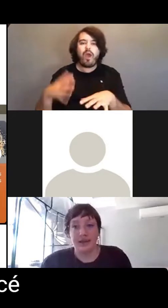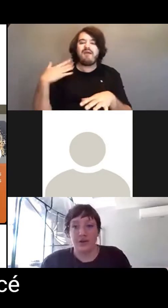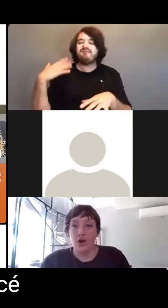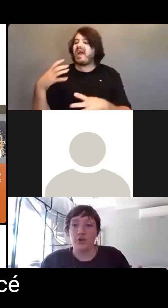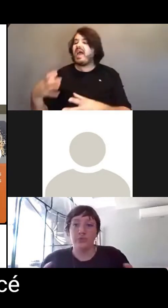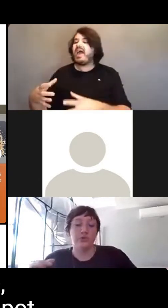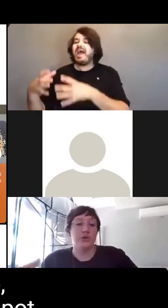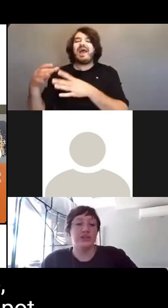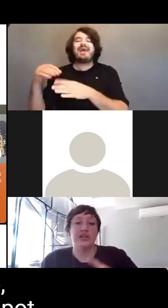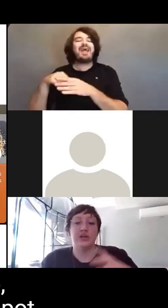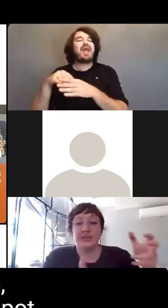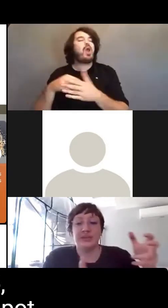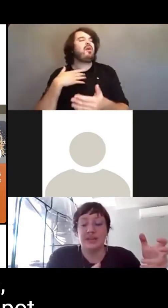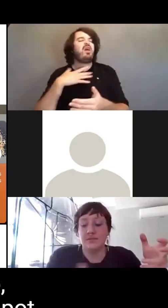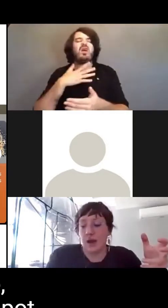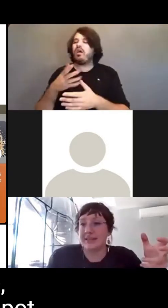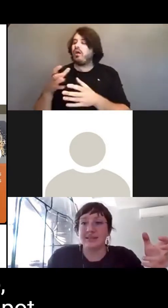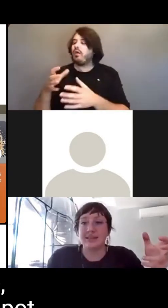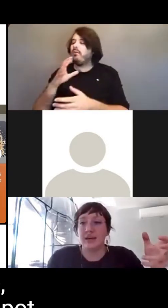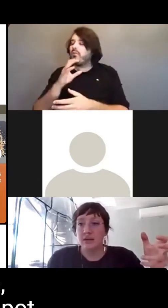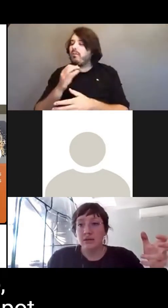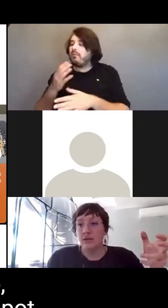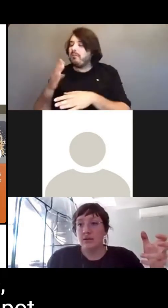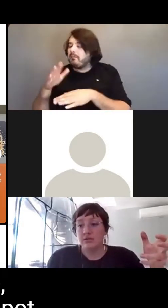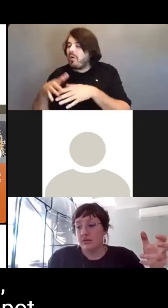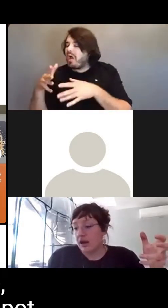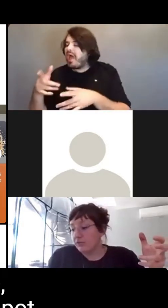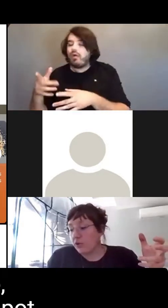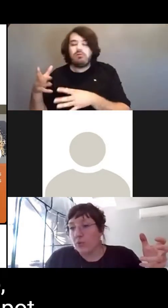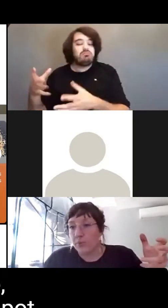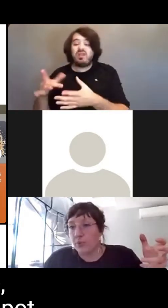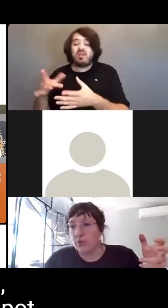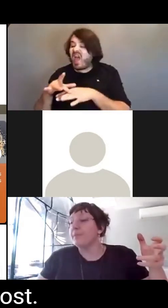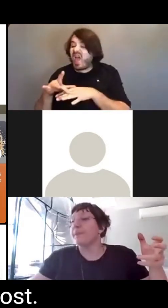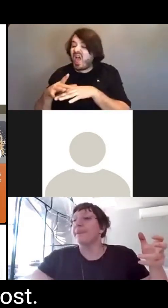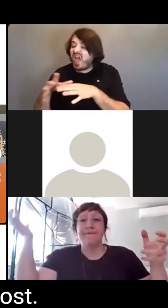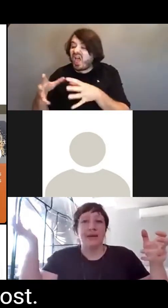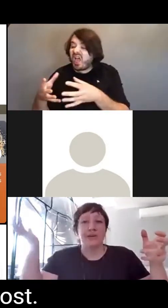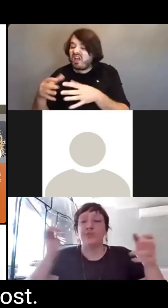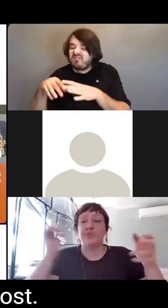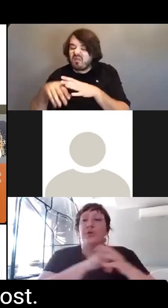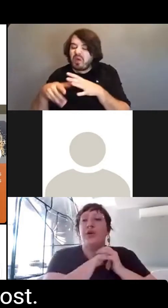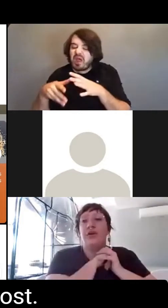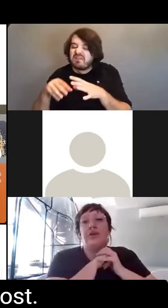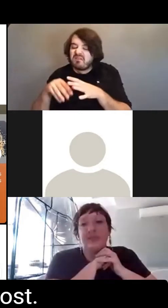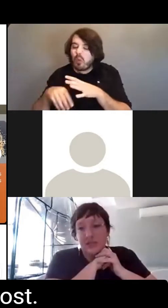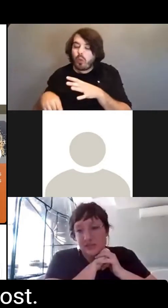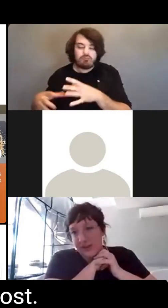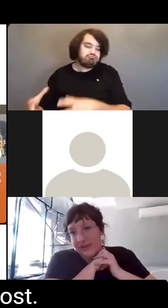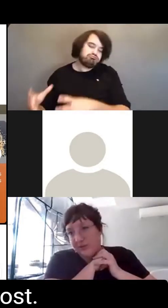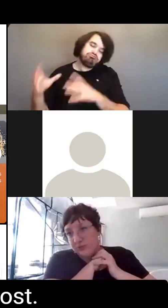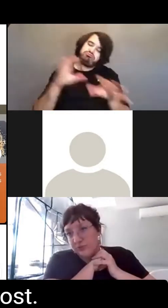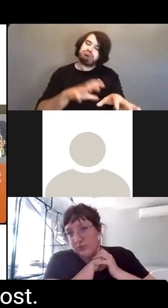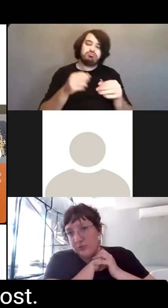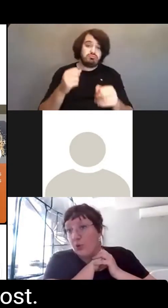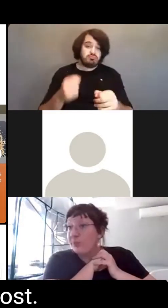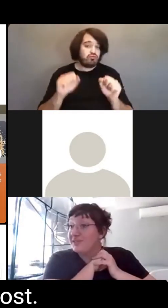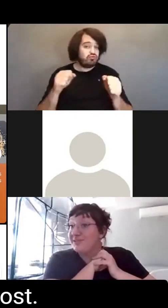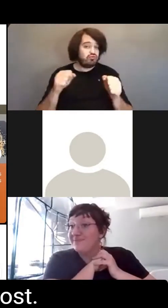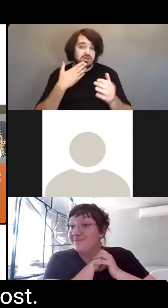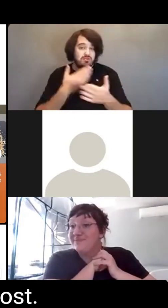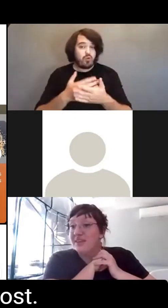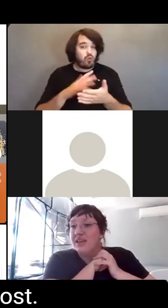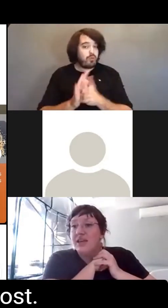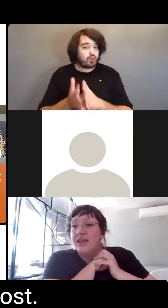à l'intérieur, puis là, une fois que j'ai repiqué, il m'en restait dans le fond de mon pot. Bien, je peux le transférer au